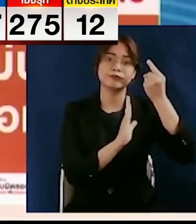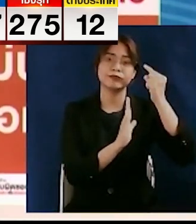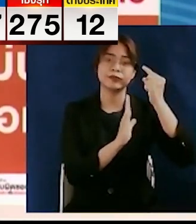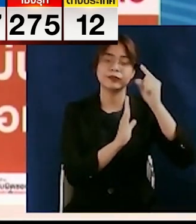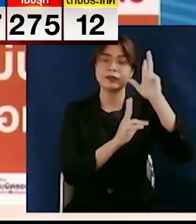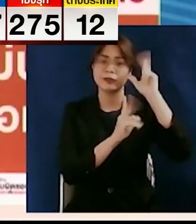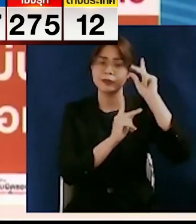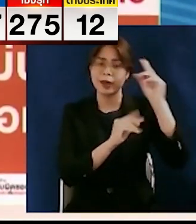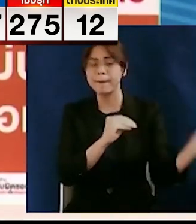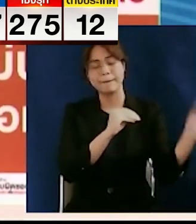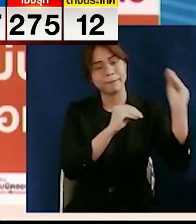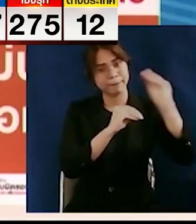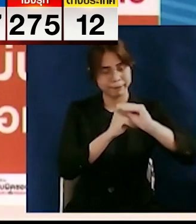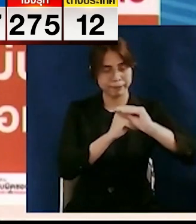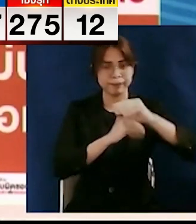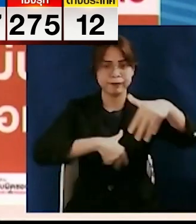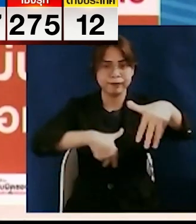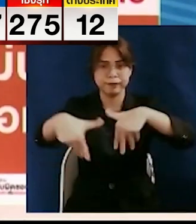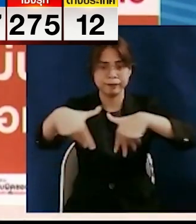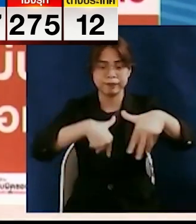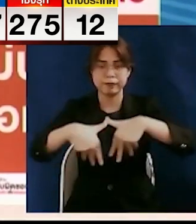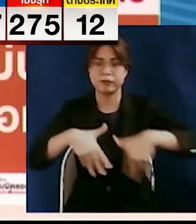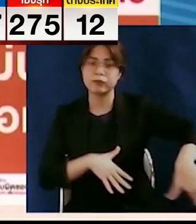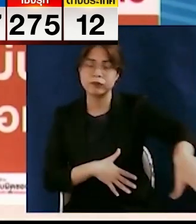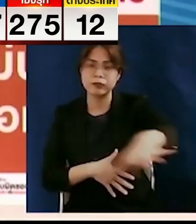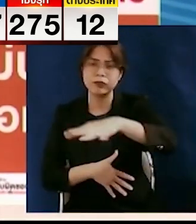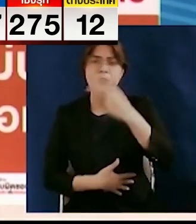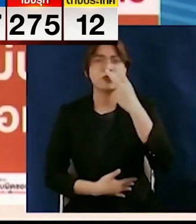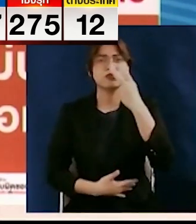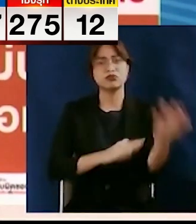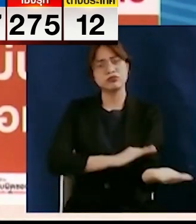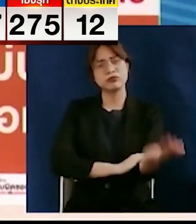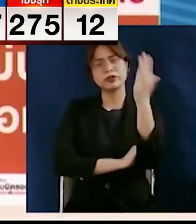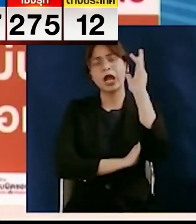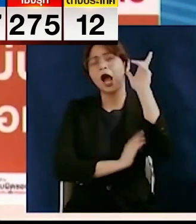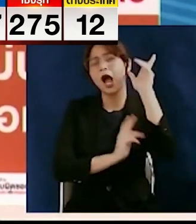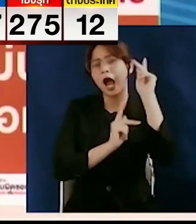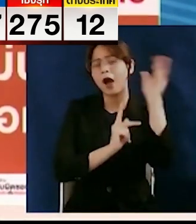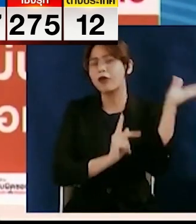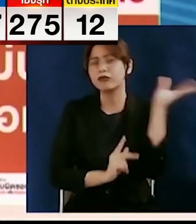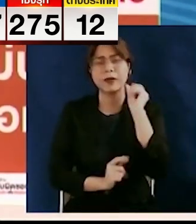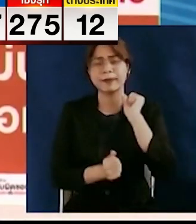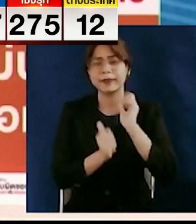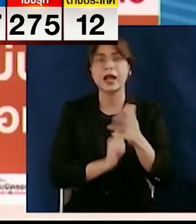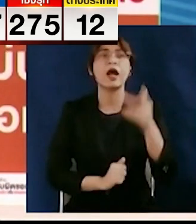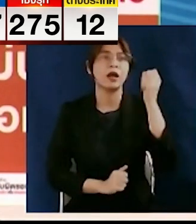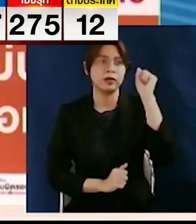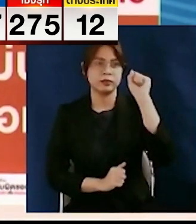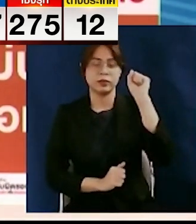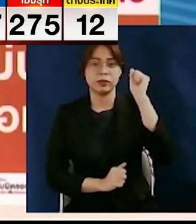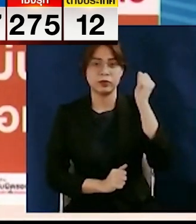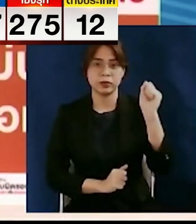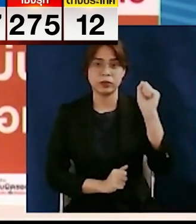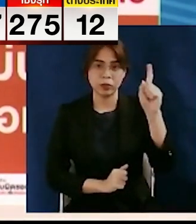ายก่อนหน้า126รองลงมาก็คือผู้ติดเชื้อที่ไม่มีอาการ122และการสำรวจกลุ่มเสี่ยง